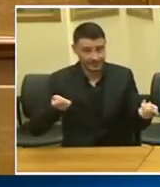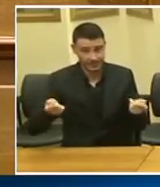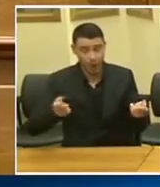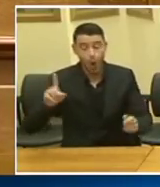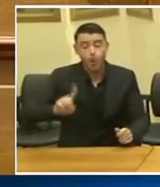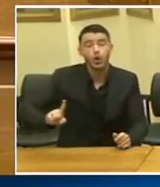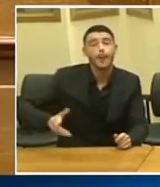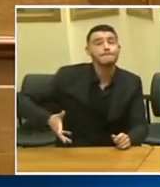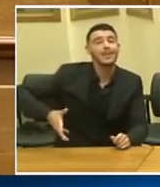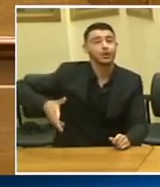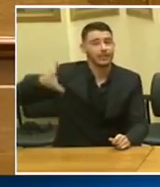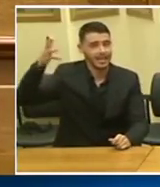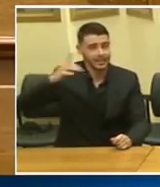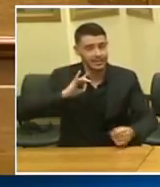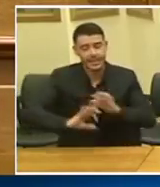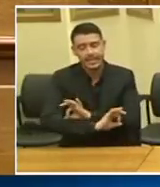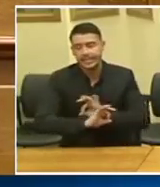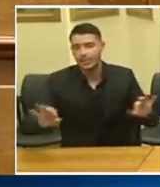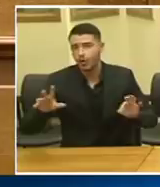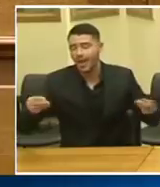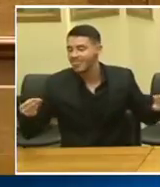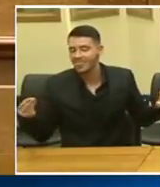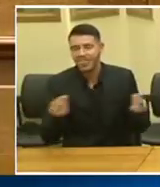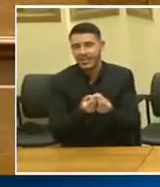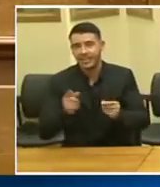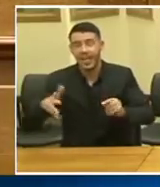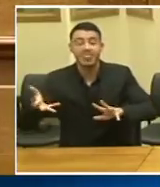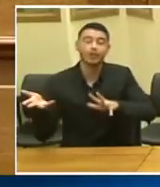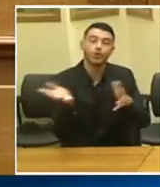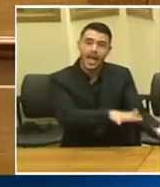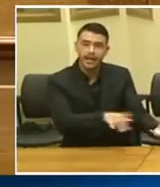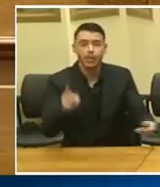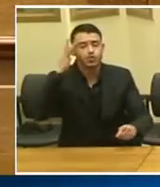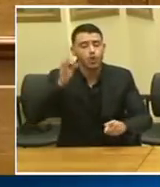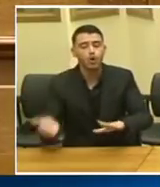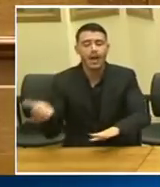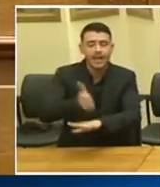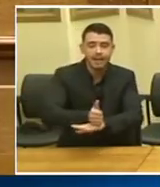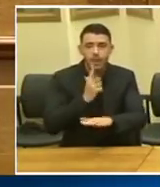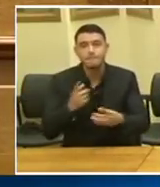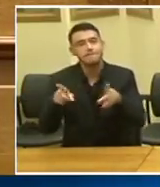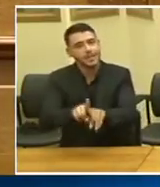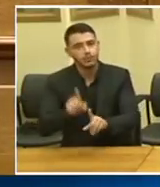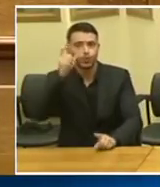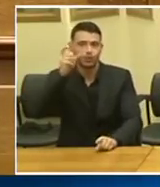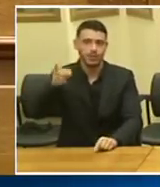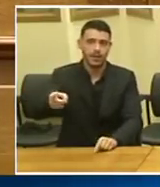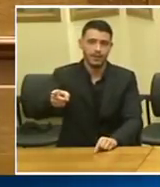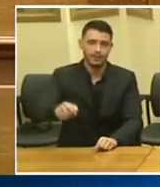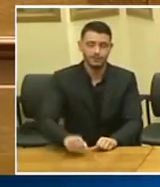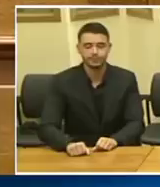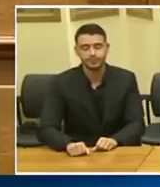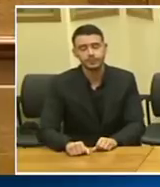τον ανέτρεπε μαζί με τον Αντώνη Σαμαρά. Είδαμε και άλλα. Είδαμε και τον ΤΑΗ να ζητά να